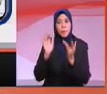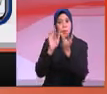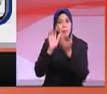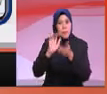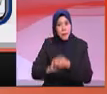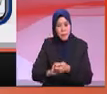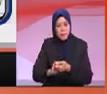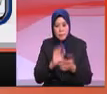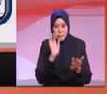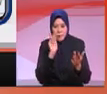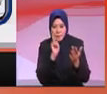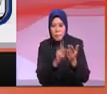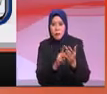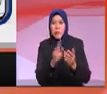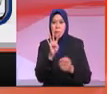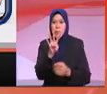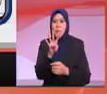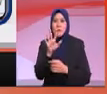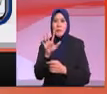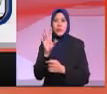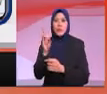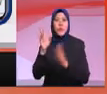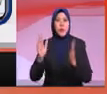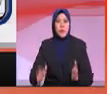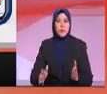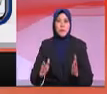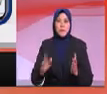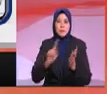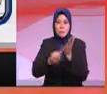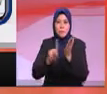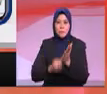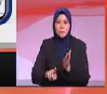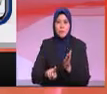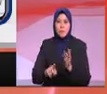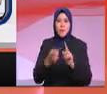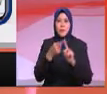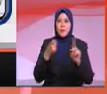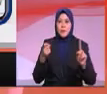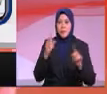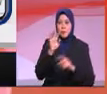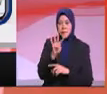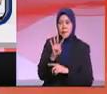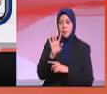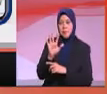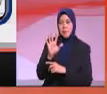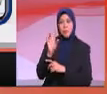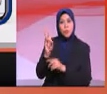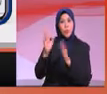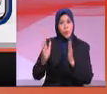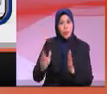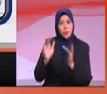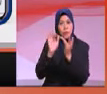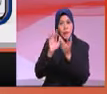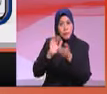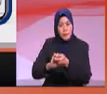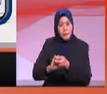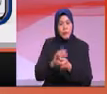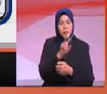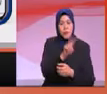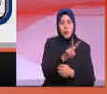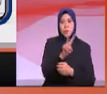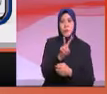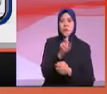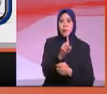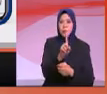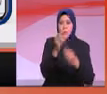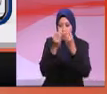telah dikenal pasti 457 orang. Dan daripada 457 orang yang kontak rapat, 221 kes